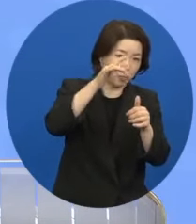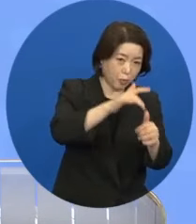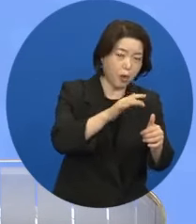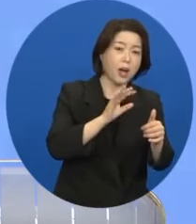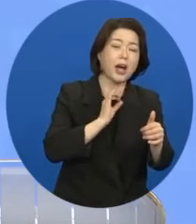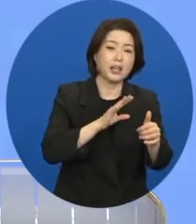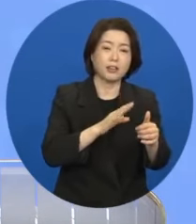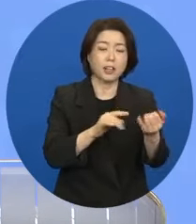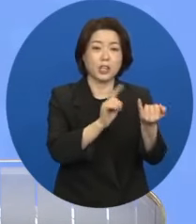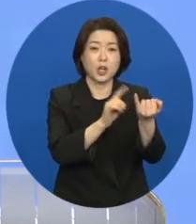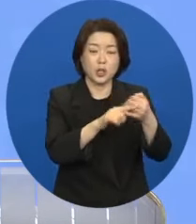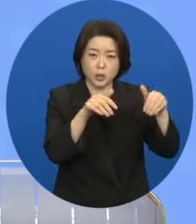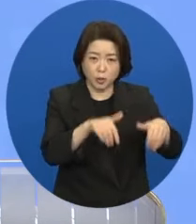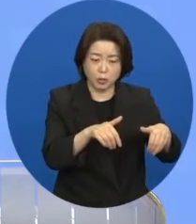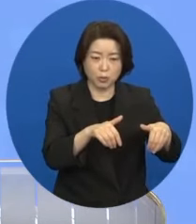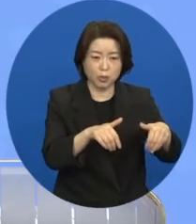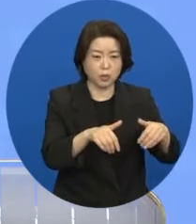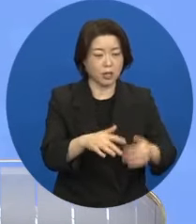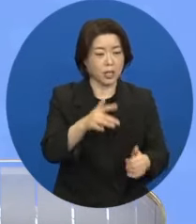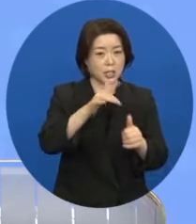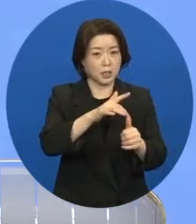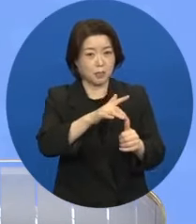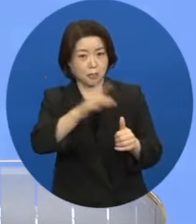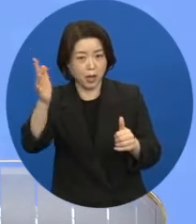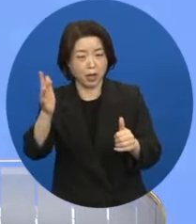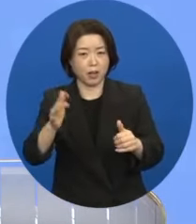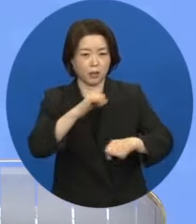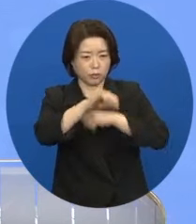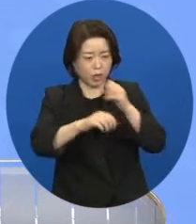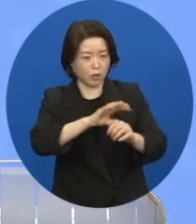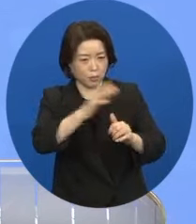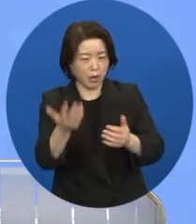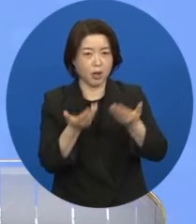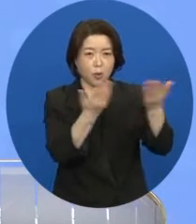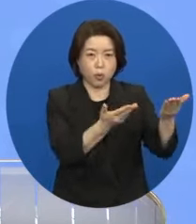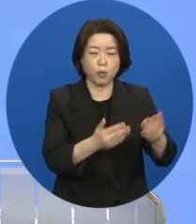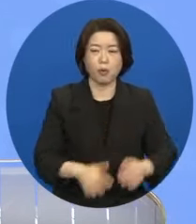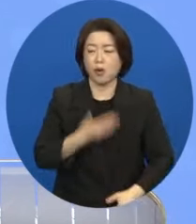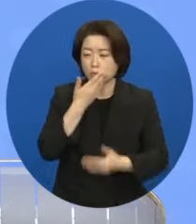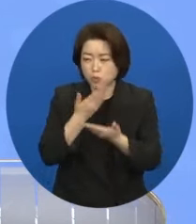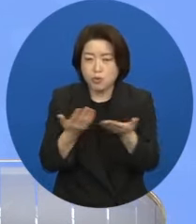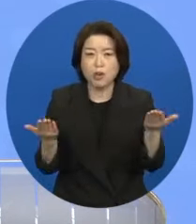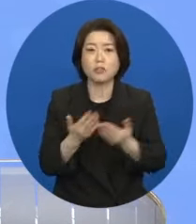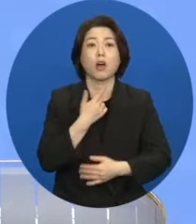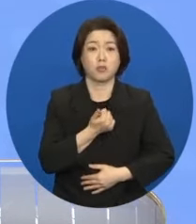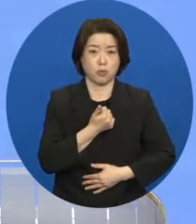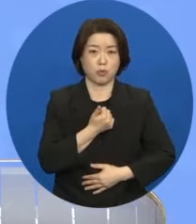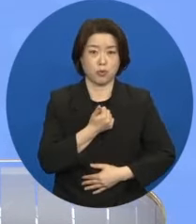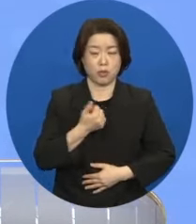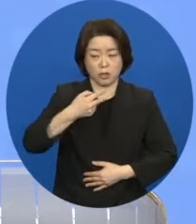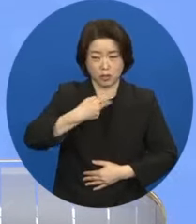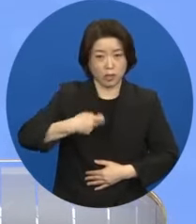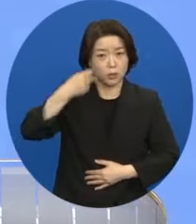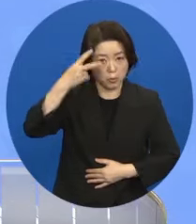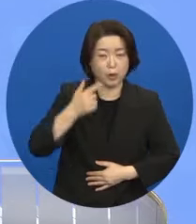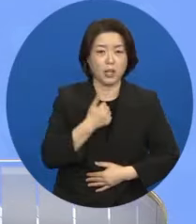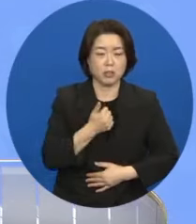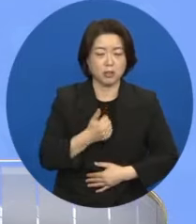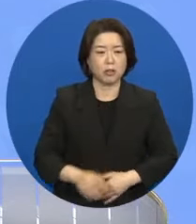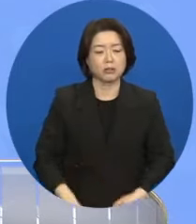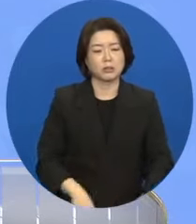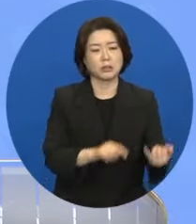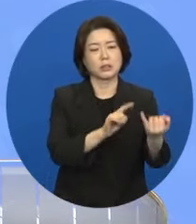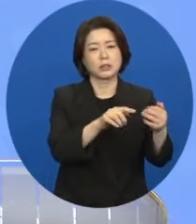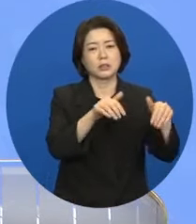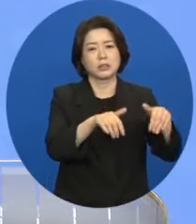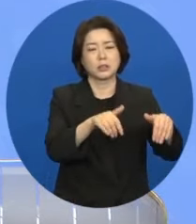쫓아내 자 복음을 전하면서 귀한 일을 한 것인데 그로 말미암아 그 여정의 주인이